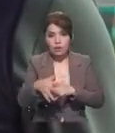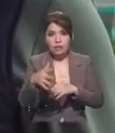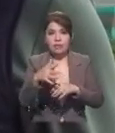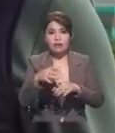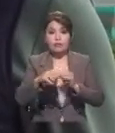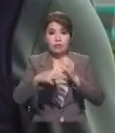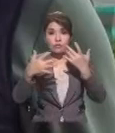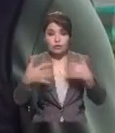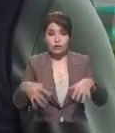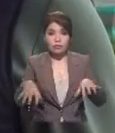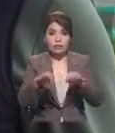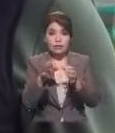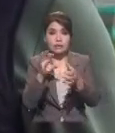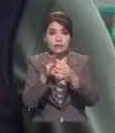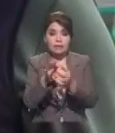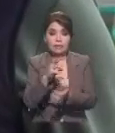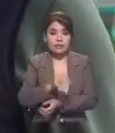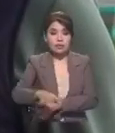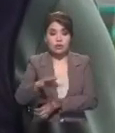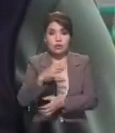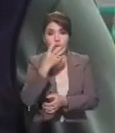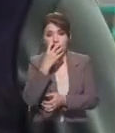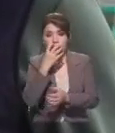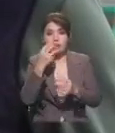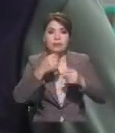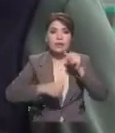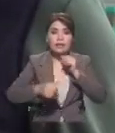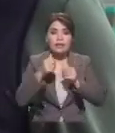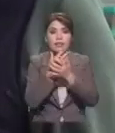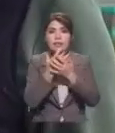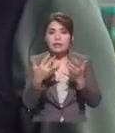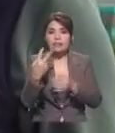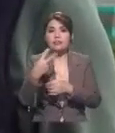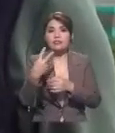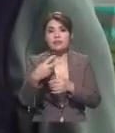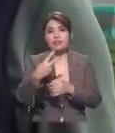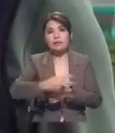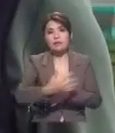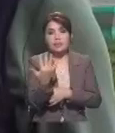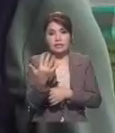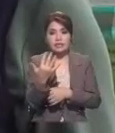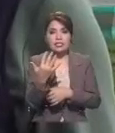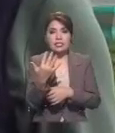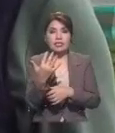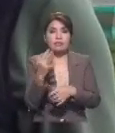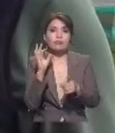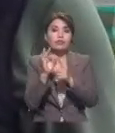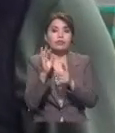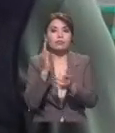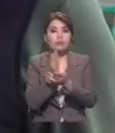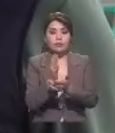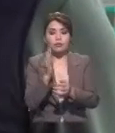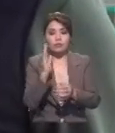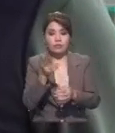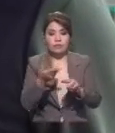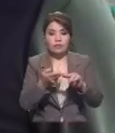кейін ол магистральдардың жуын және сынағын біз 20-25-ке дейін көздедік осы қыркүйек айының.